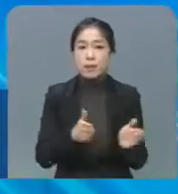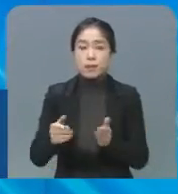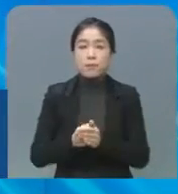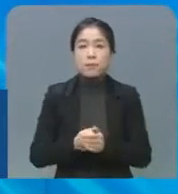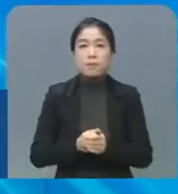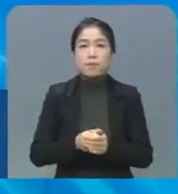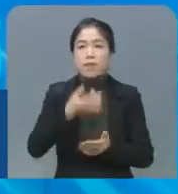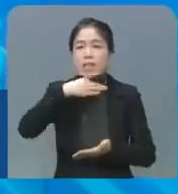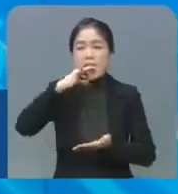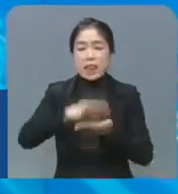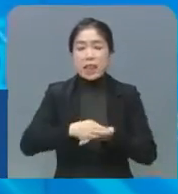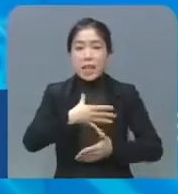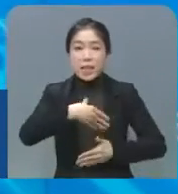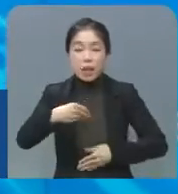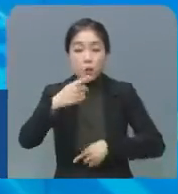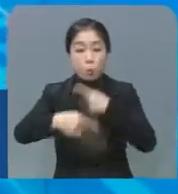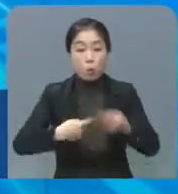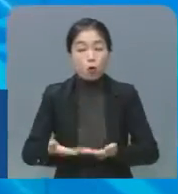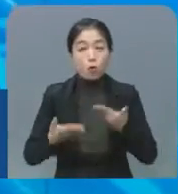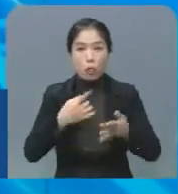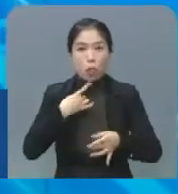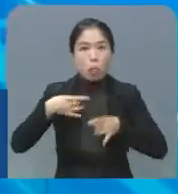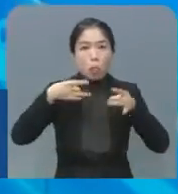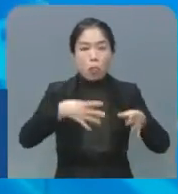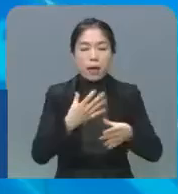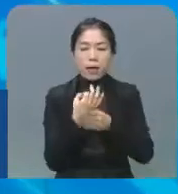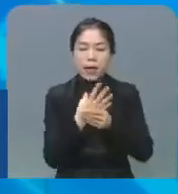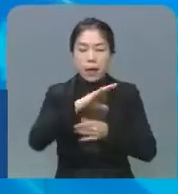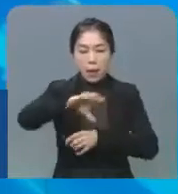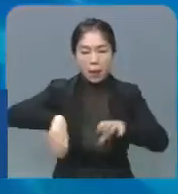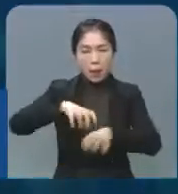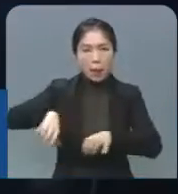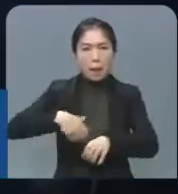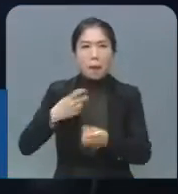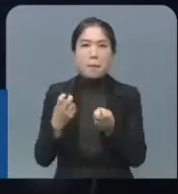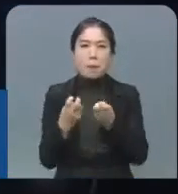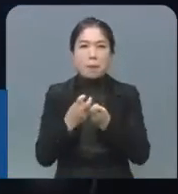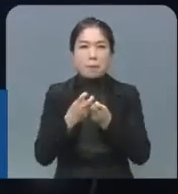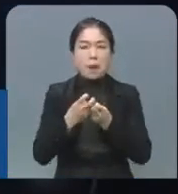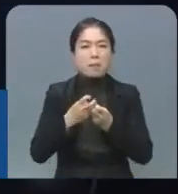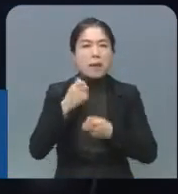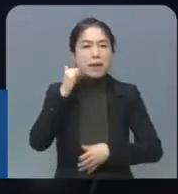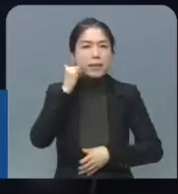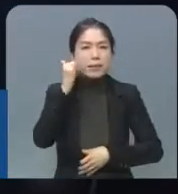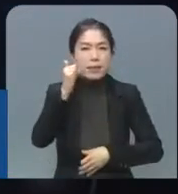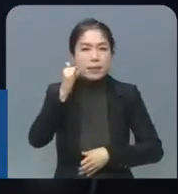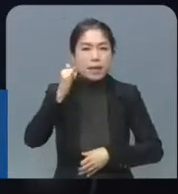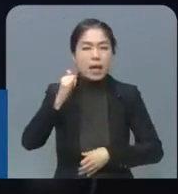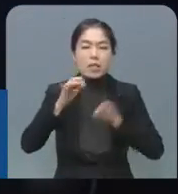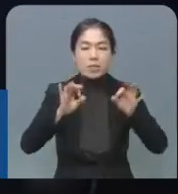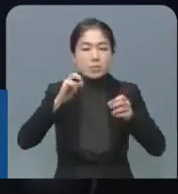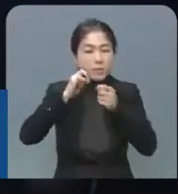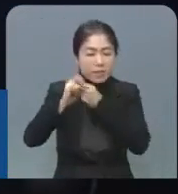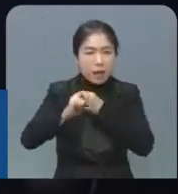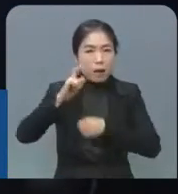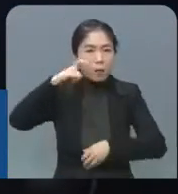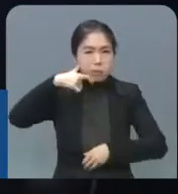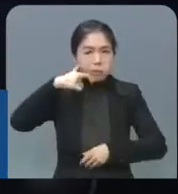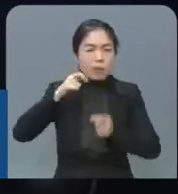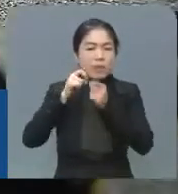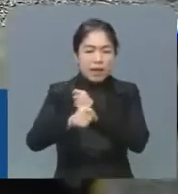낮은 금리로 대출을 바꿔 준다고 속여 현금을 가로채는 수법에 전화금융사기 보이스피싱 이 기승을 부리고